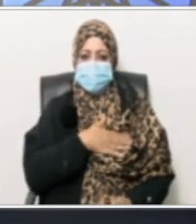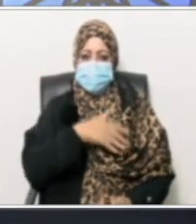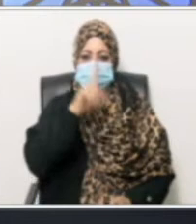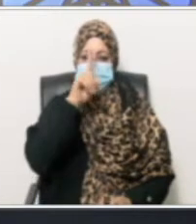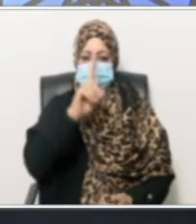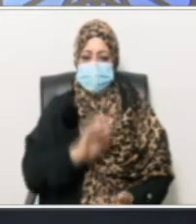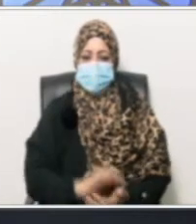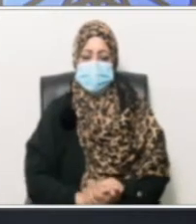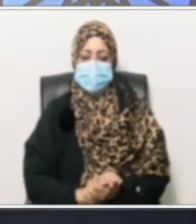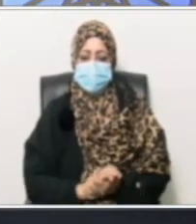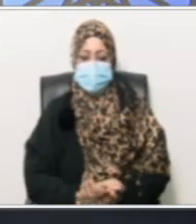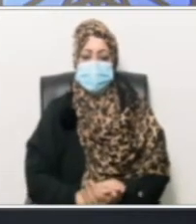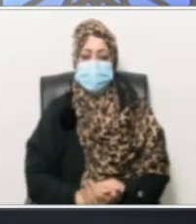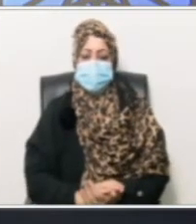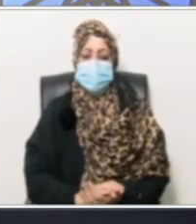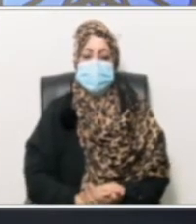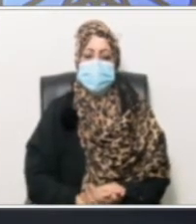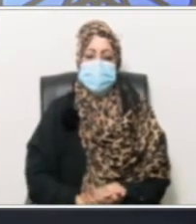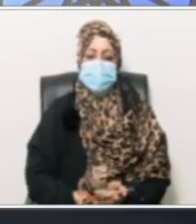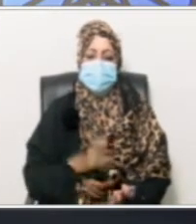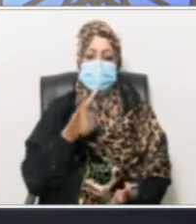مبارك. الله يبارك فيك ويسلمك.